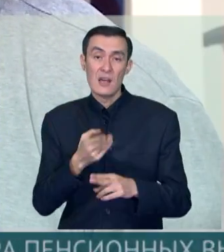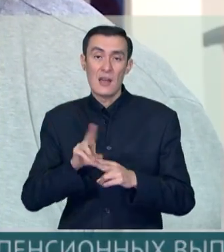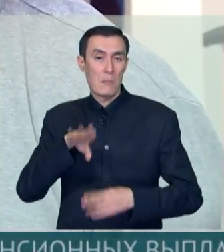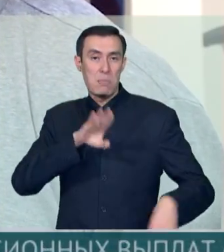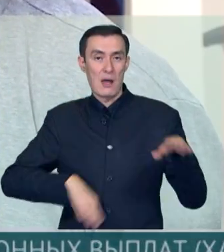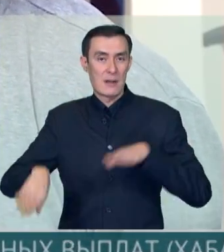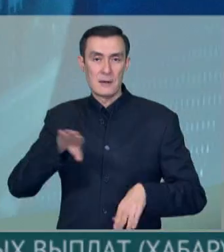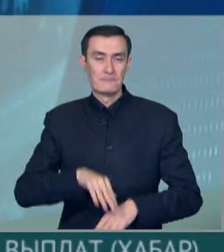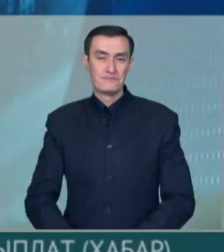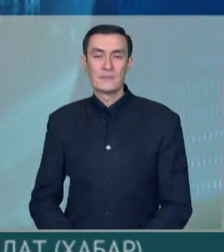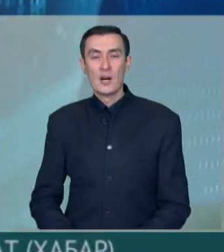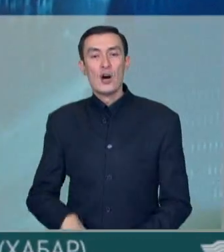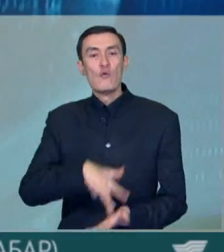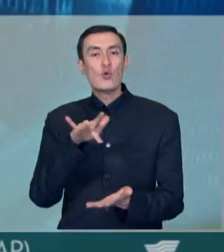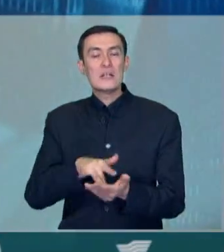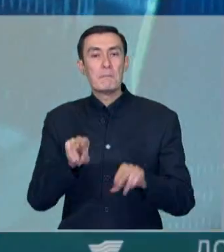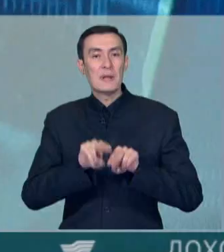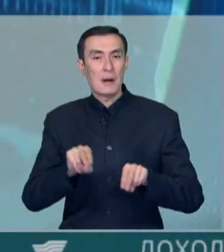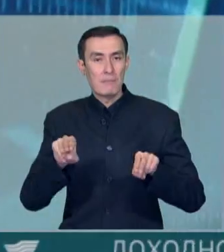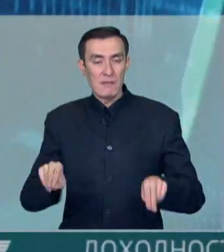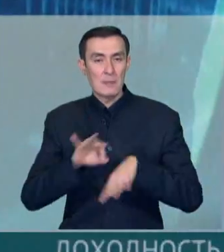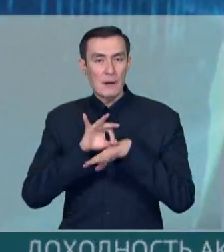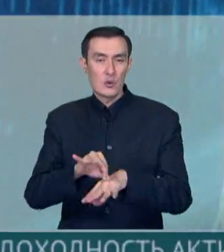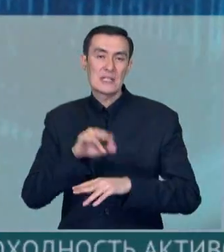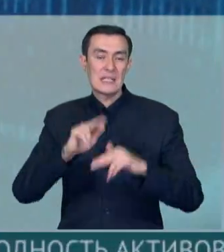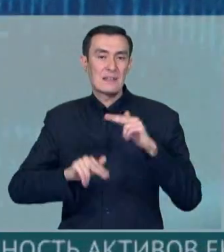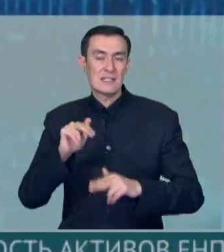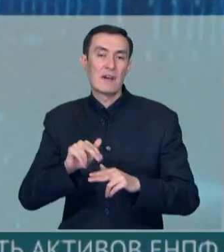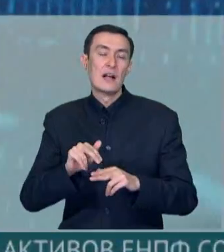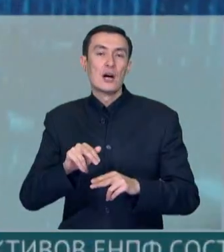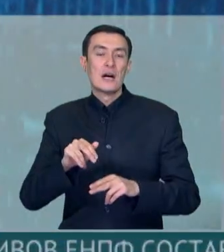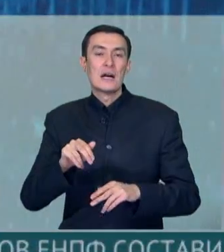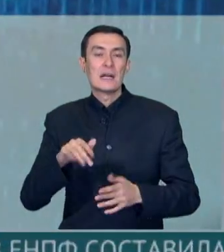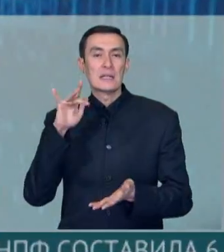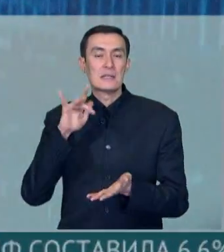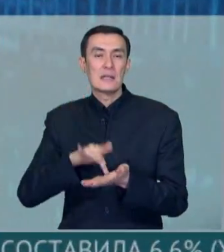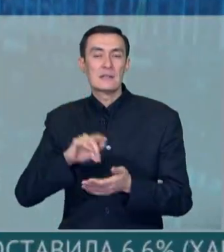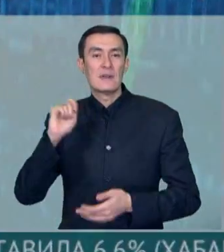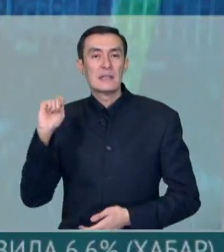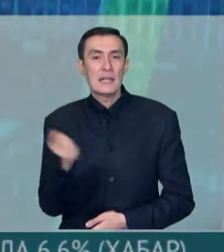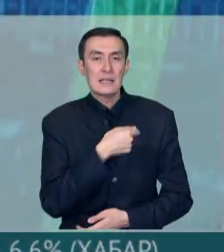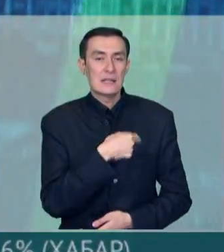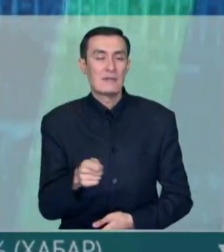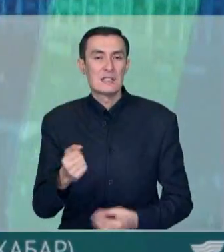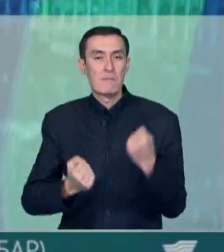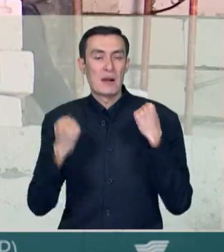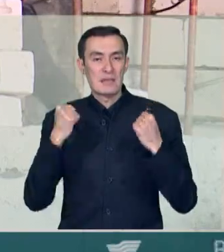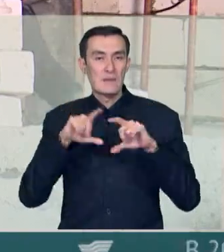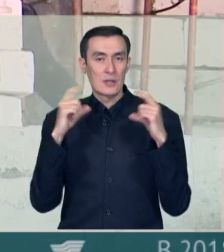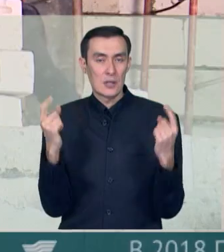плавание. В Петропавловске ведется строительство универсального теннисного центра. Общая стоимость проекта